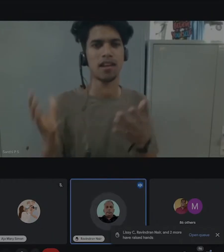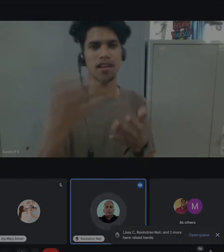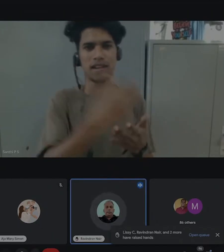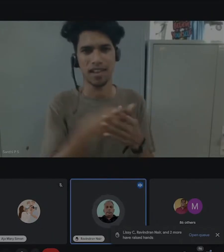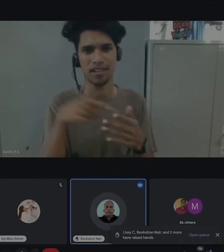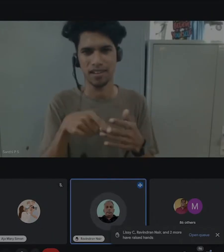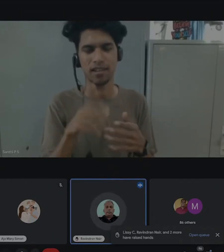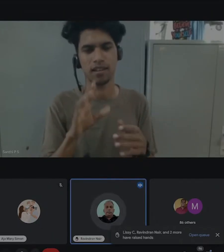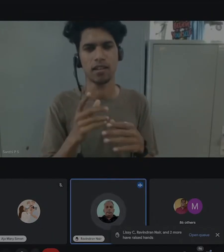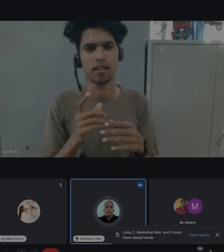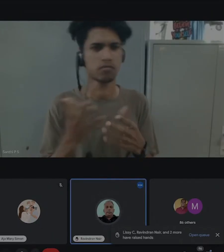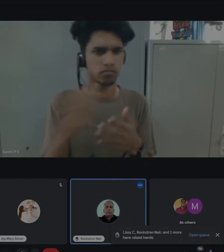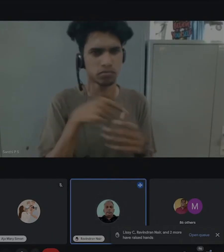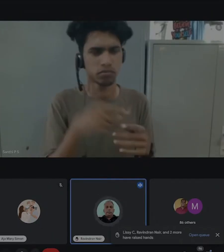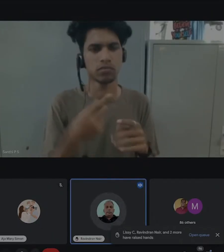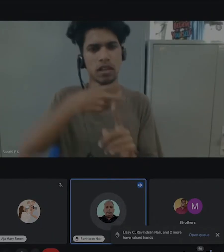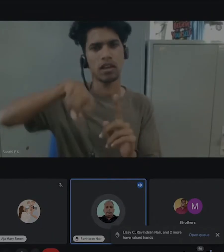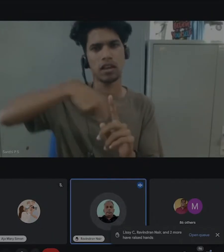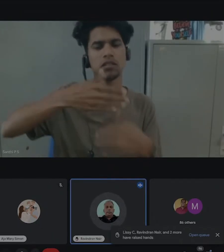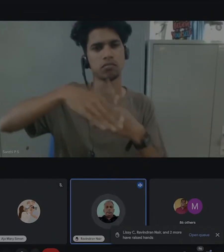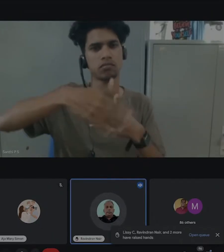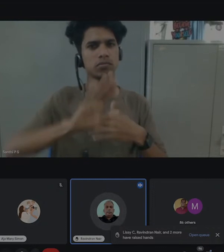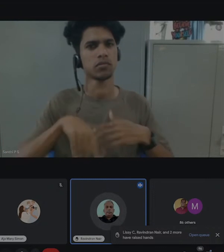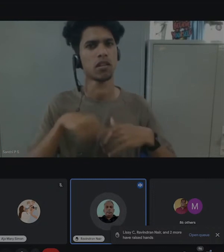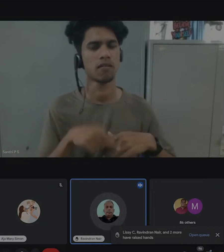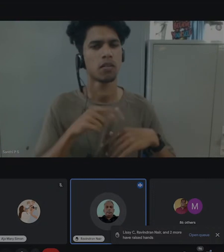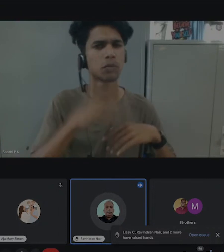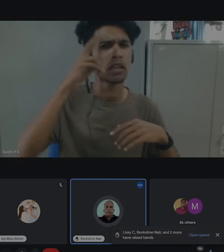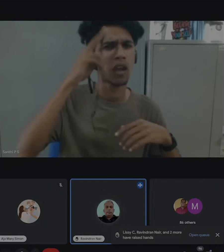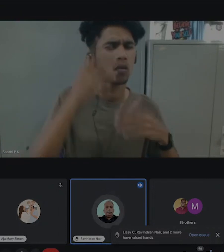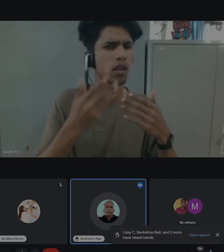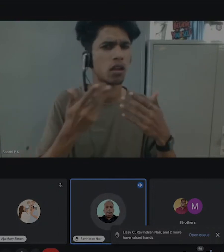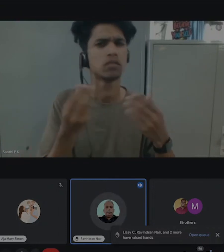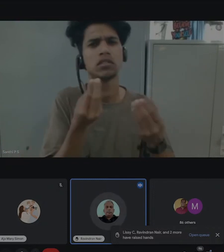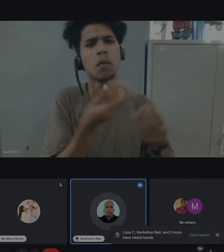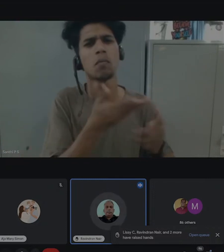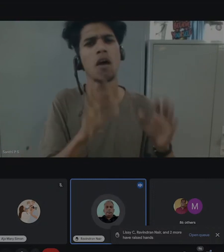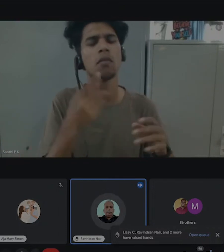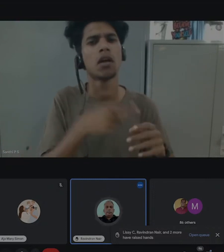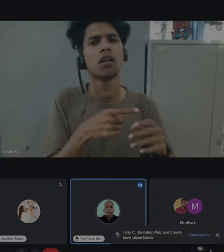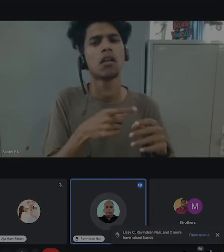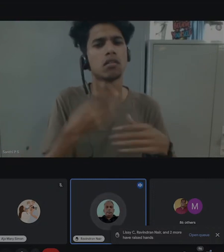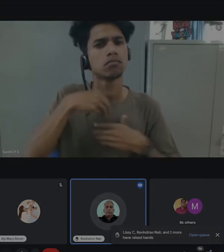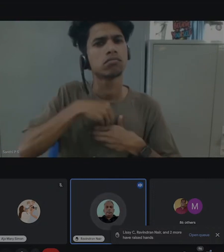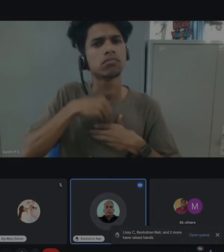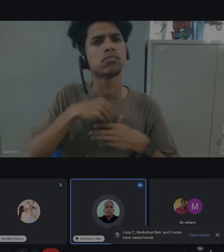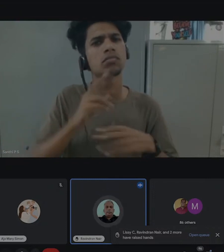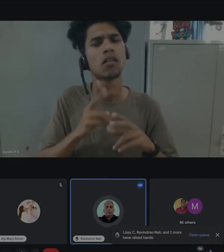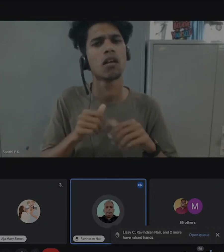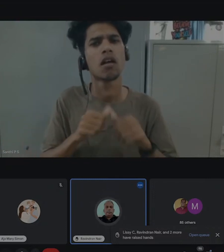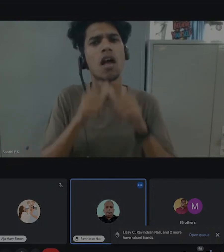ഒരു ഇന്റേൺഷിപ്പ് ചെയ്തുകൊണ്ടിരിക്കുകയാണ്. അപ്പൊ അതില് പല സംശയങ്ങളും ഉണ്ടാവും. അവൻ അവൻ ചോദിക്കില്ല, പക്ഷെ അതിന് എനിക്ക് ചോദിക്കേണ്ടി വരുന്ന